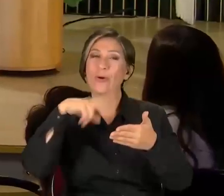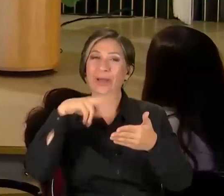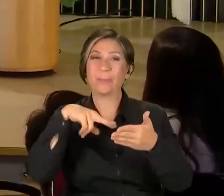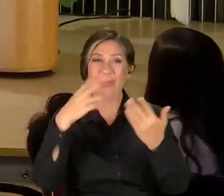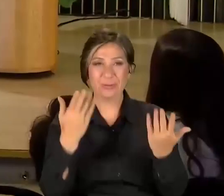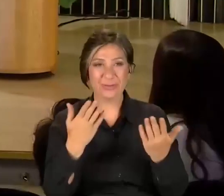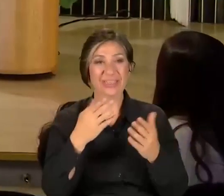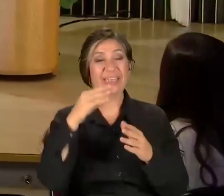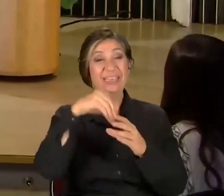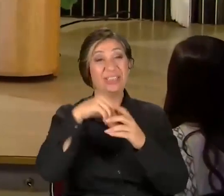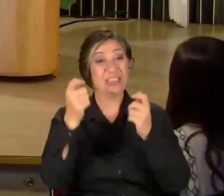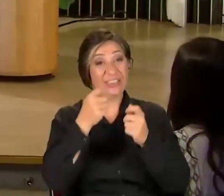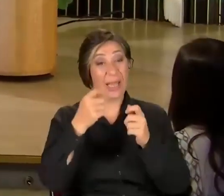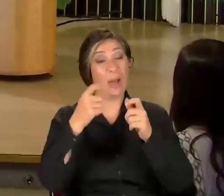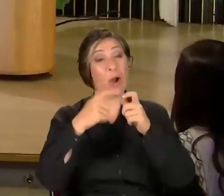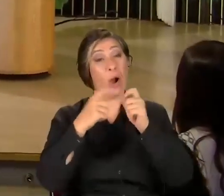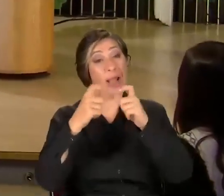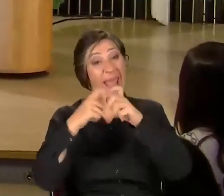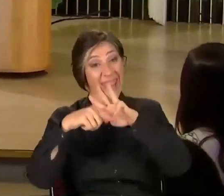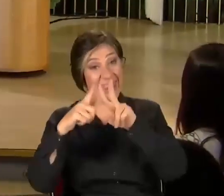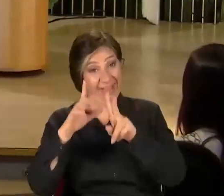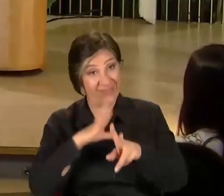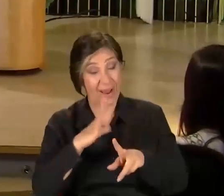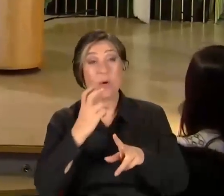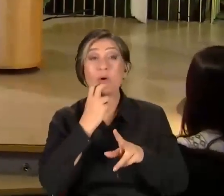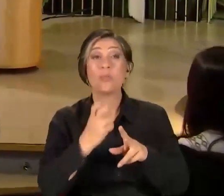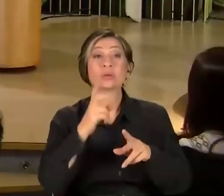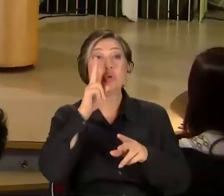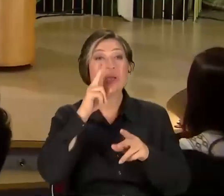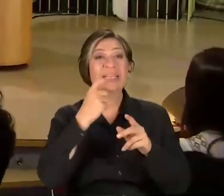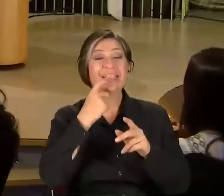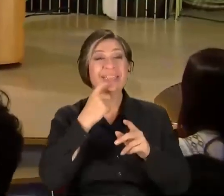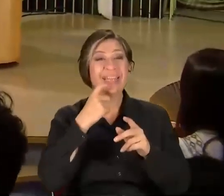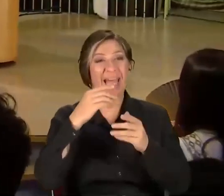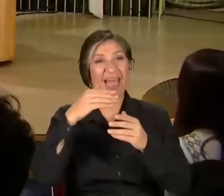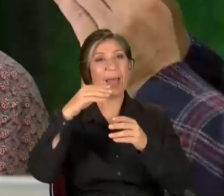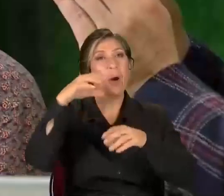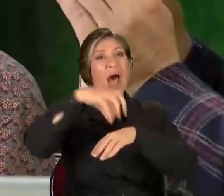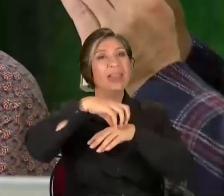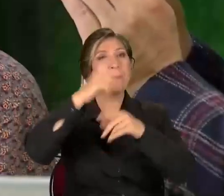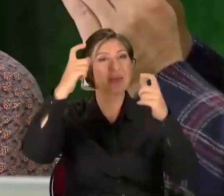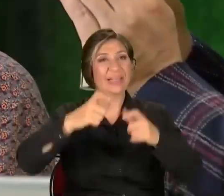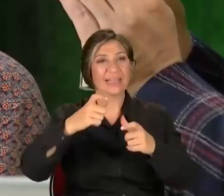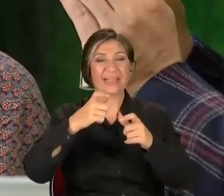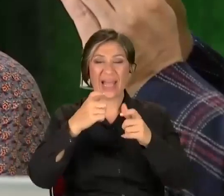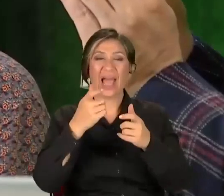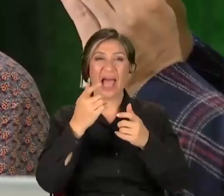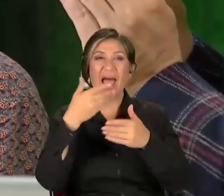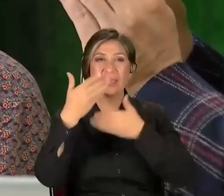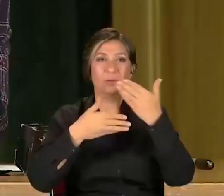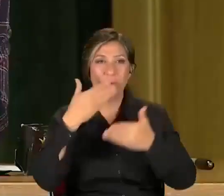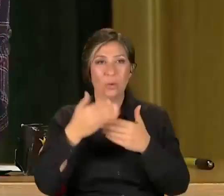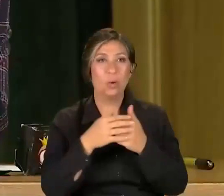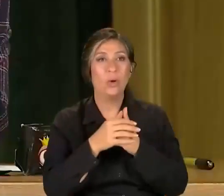okuyabiliyoruz. İşin içinde hem Gogen var. Evet. Değil mi? Gogen'in ömrünün son yıllarını anlatıyor. Markiz Adaları'ndaki dönemin Kara Karga yayınlarından